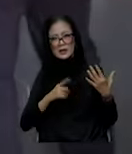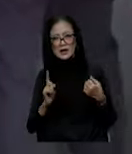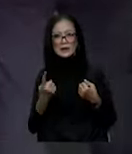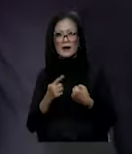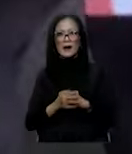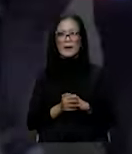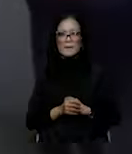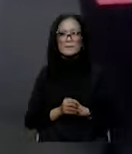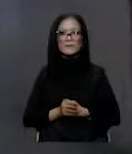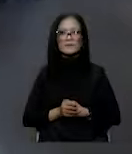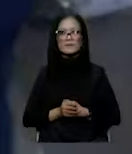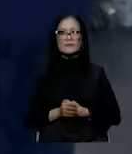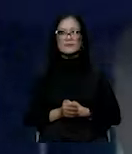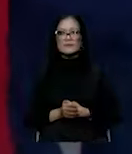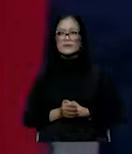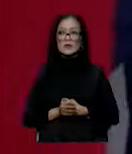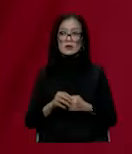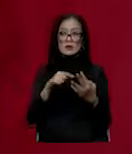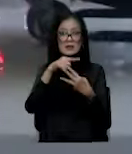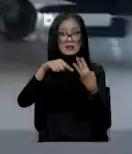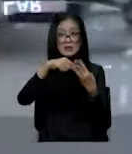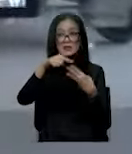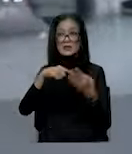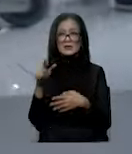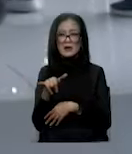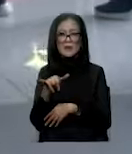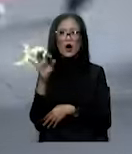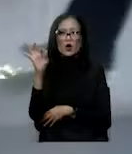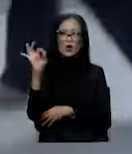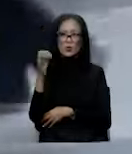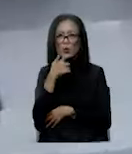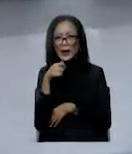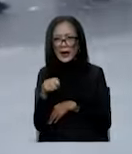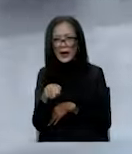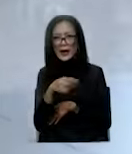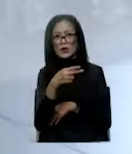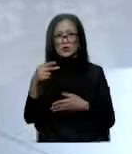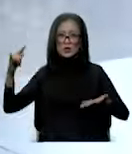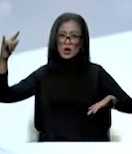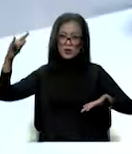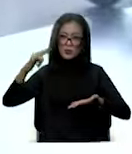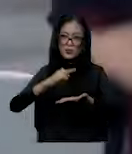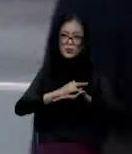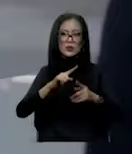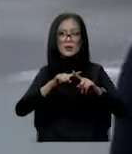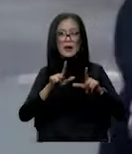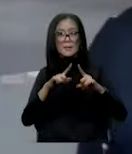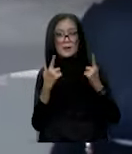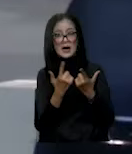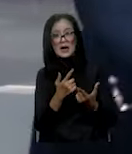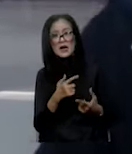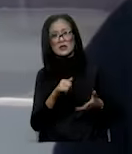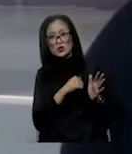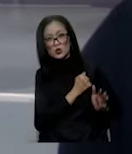anak Gaza penyintas perang ini datang bersama orang tua dan nenek mereka ke Indonesia difasilitasi lembaga kemanusiaan Islamic